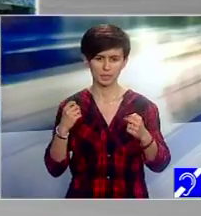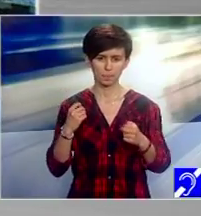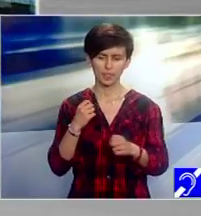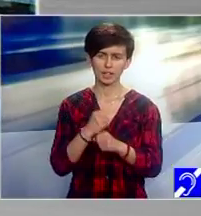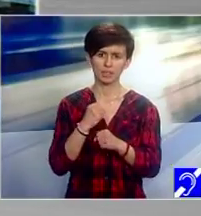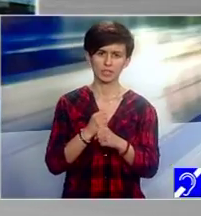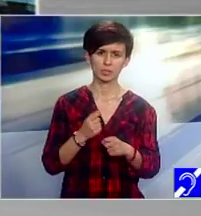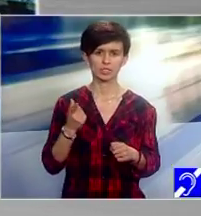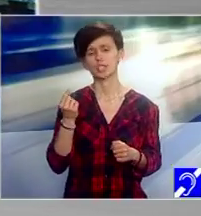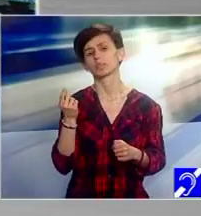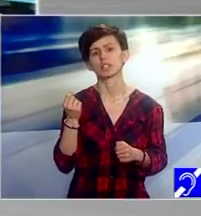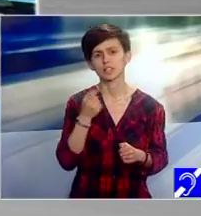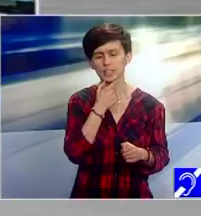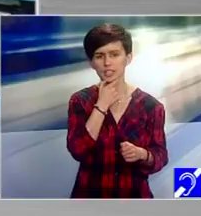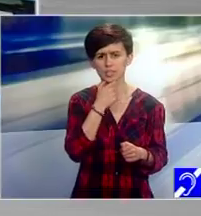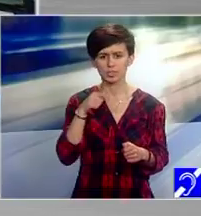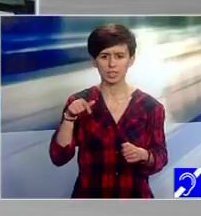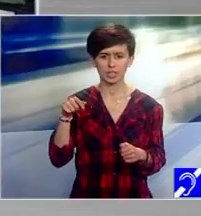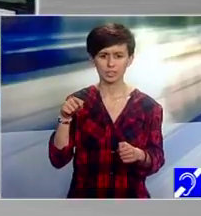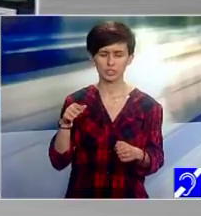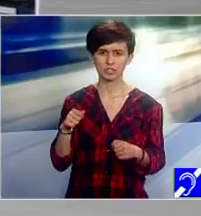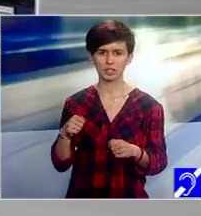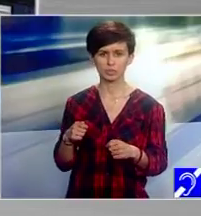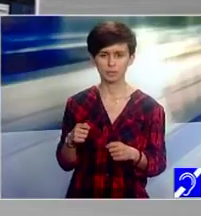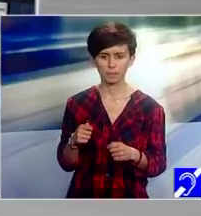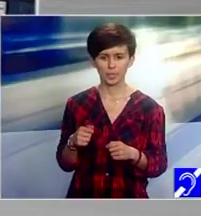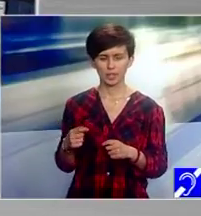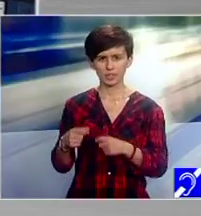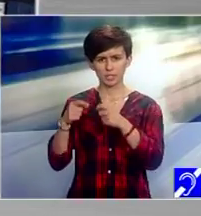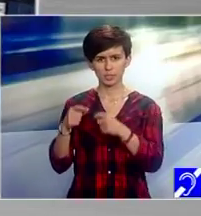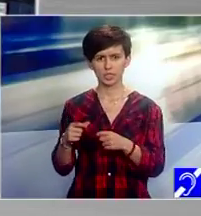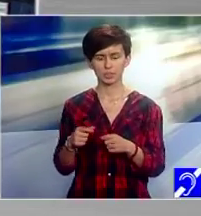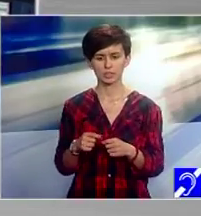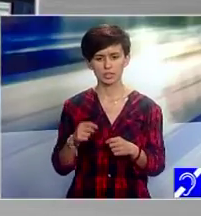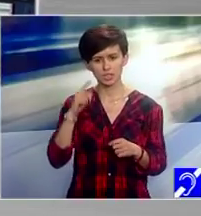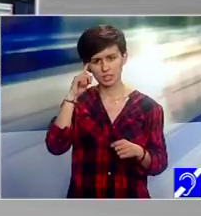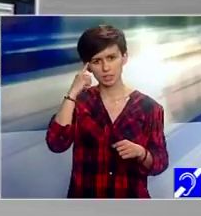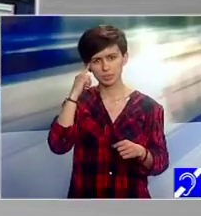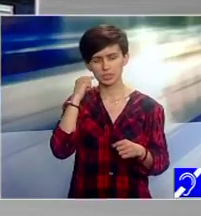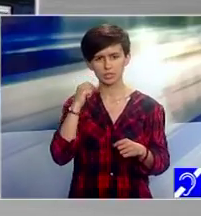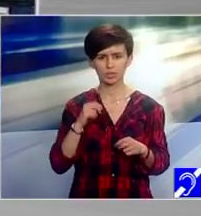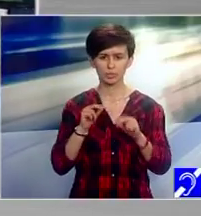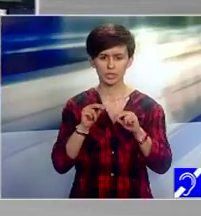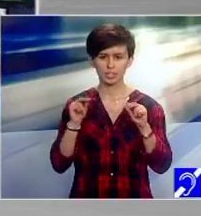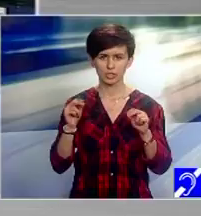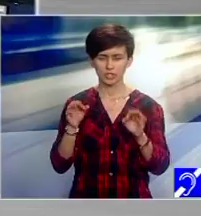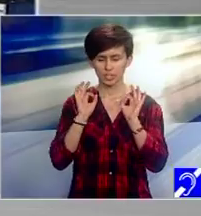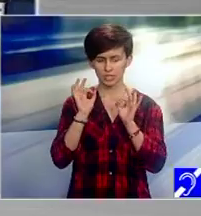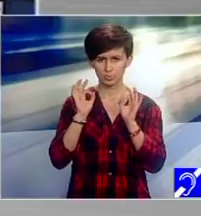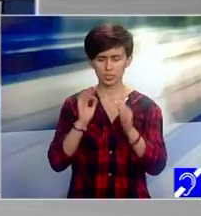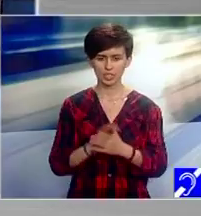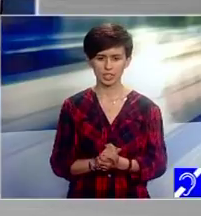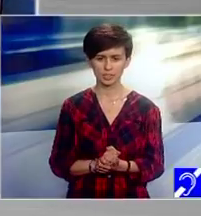realizat în parteneriat anul acesta cu Departamentul de Psihopedagogie Specială din cadrul Facultății de Psihologie și Științe